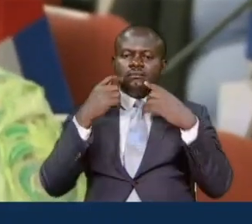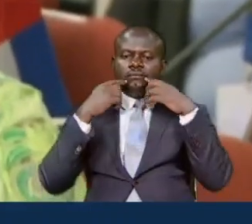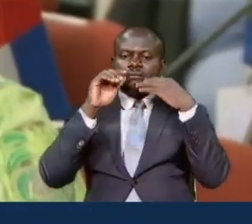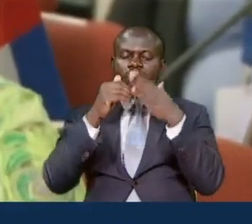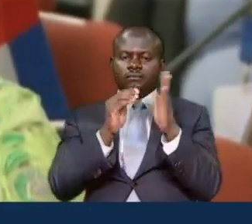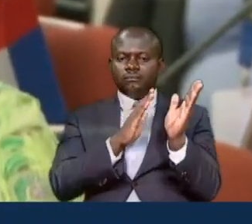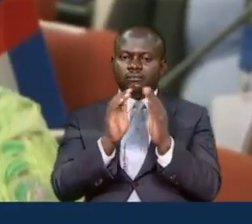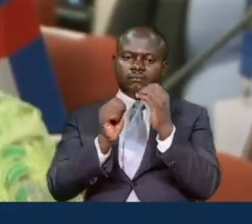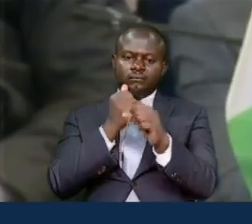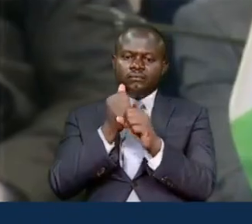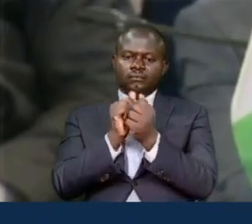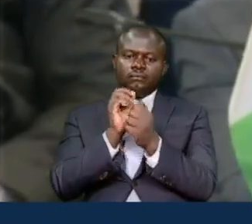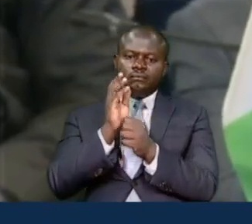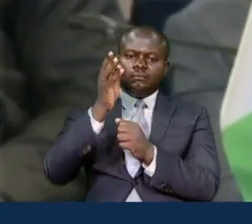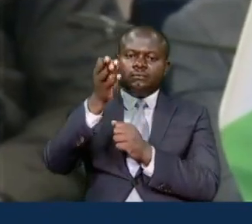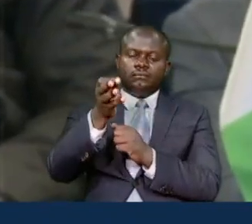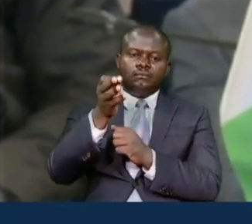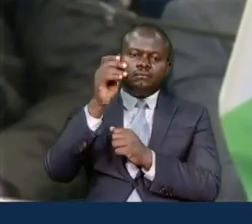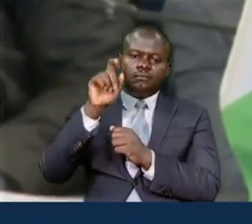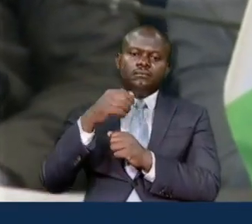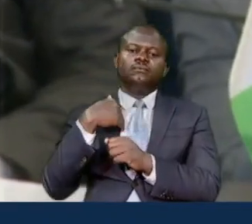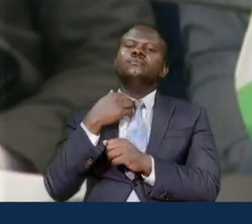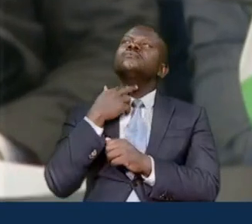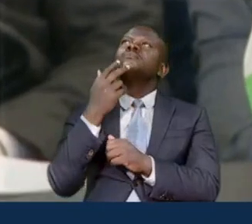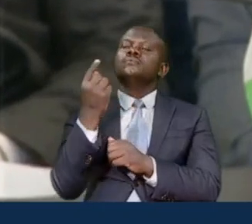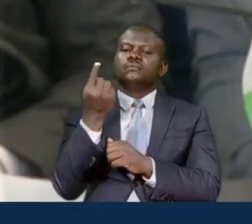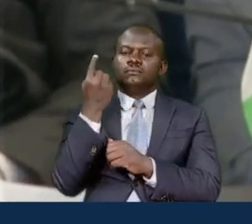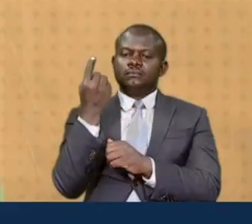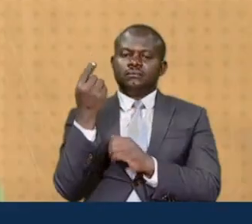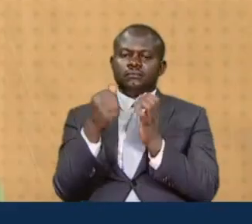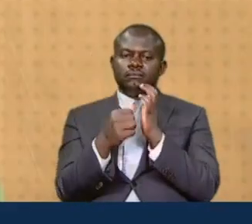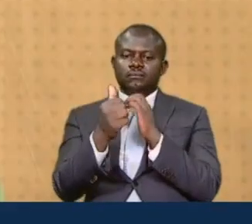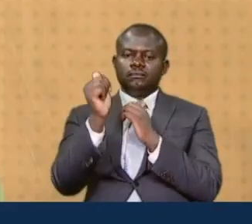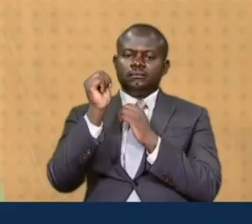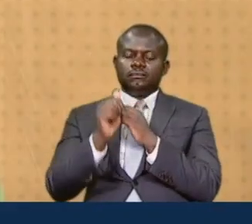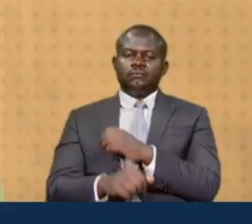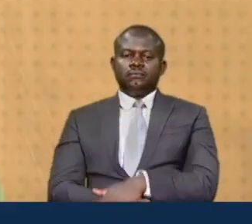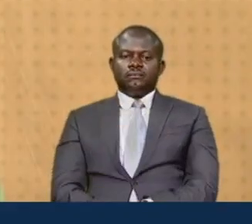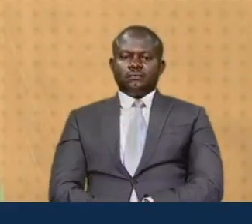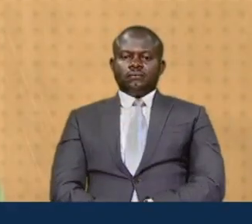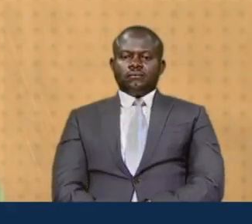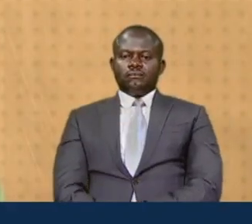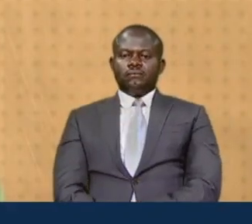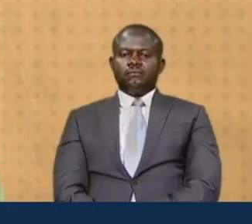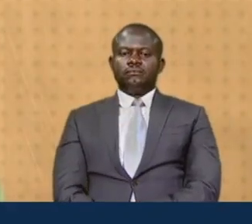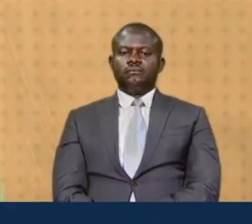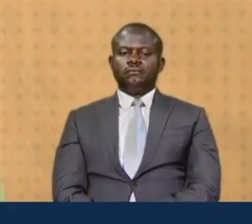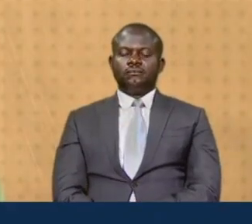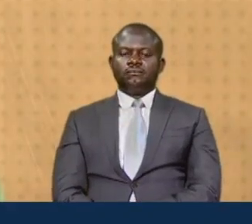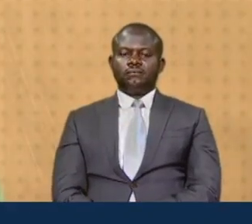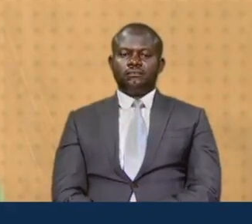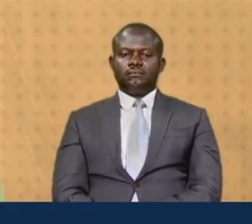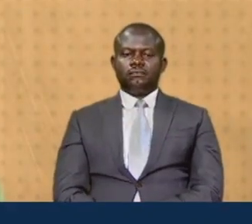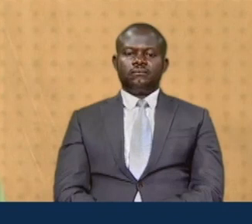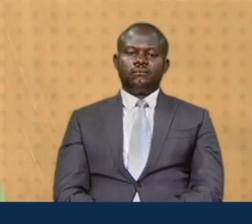Mwigena migambi y'imyaka 10 iri imbere uyu mugabane ugomba kugira ijwi rimwe mu bibazo bireba. It's agreed that we need to strengthen the